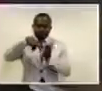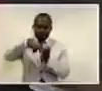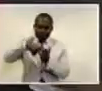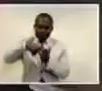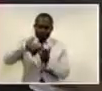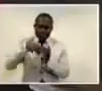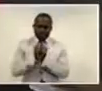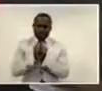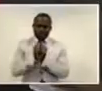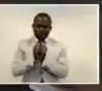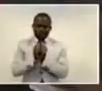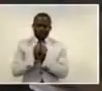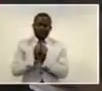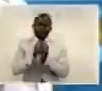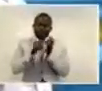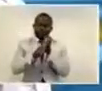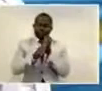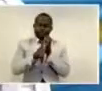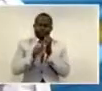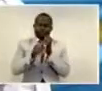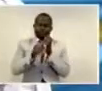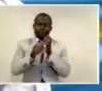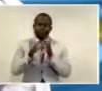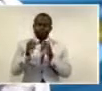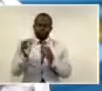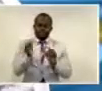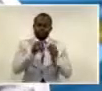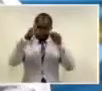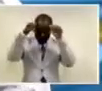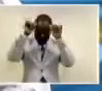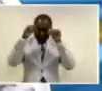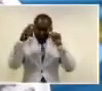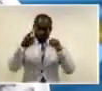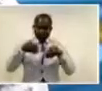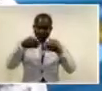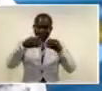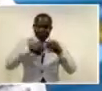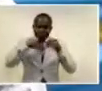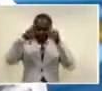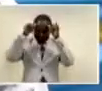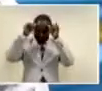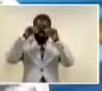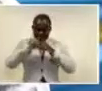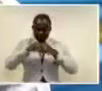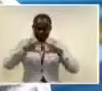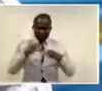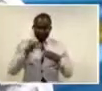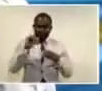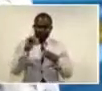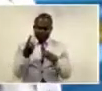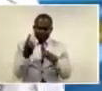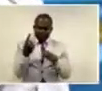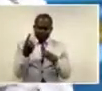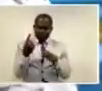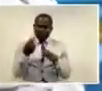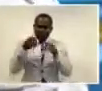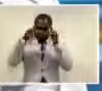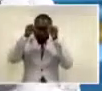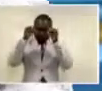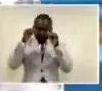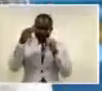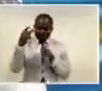ku ngingo yawe ikibazo cyawe ni bantwariye inka ebyiri nari narahawe inka yagira inka ndi mu cyiciro cya mbere. Inka